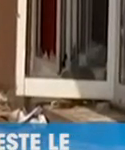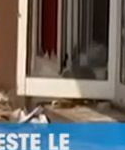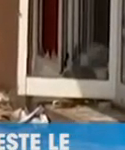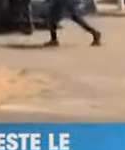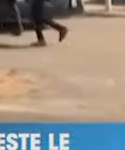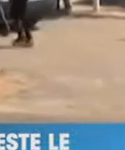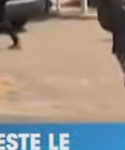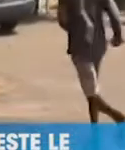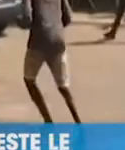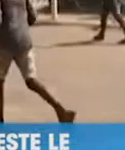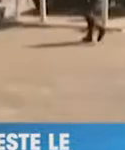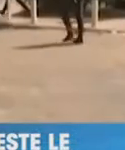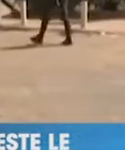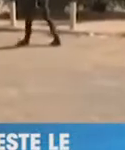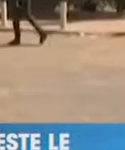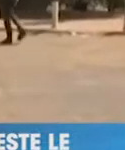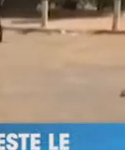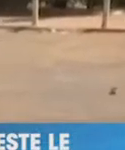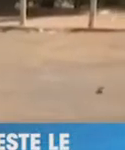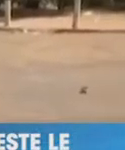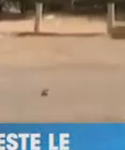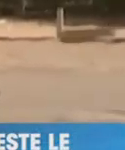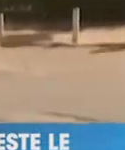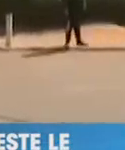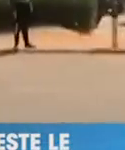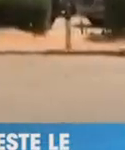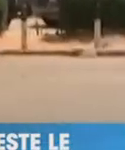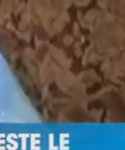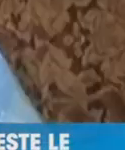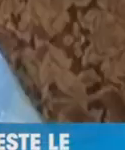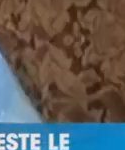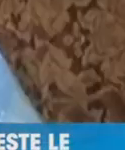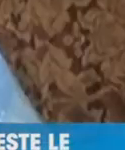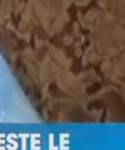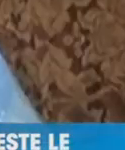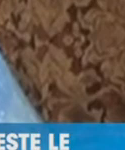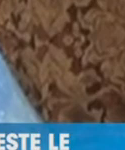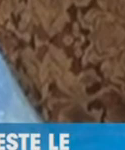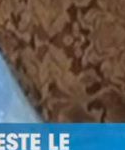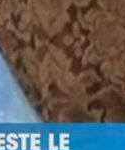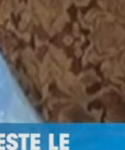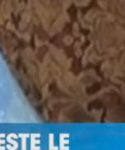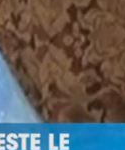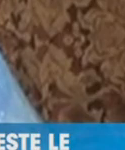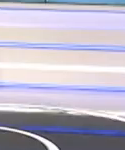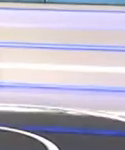Ousmane, déclaré battu, a contesté hier le verdict de la Cour constitutionnelle.